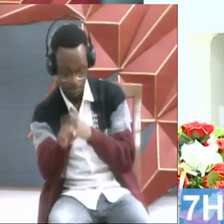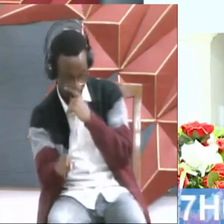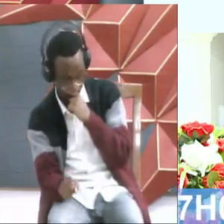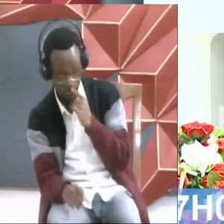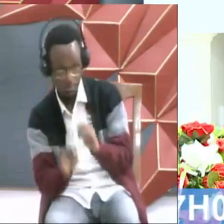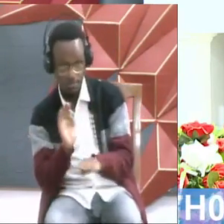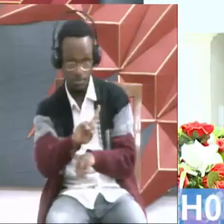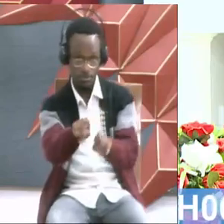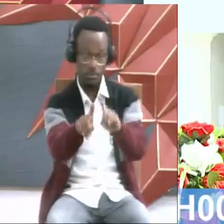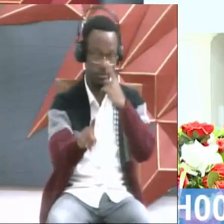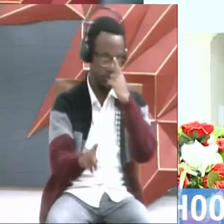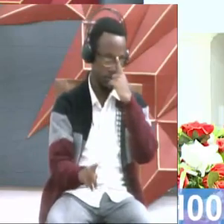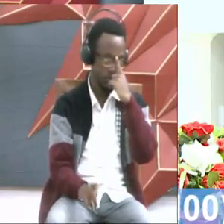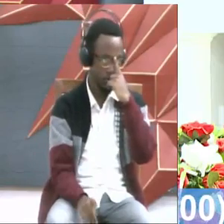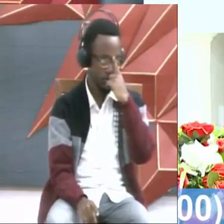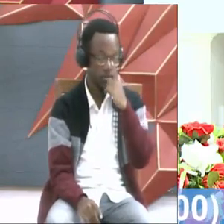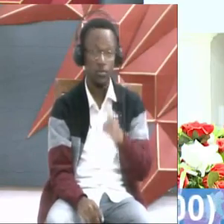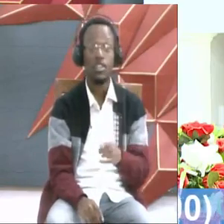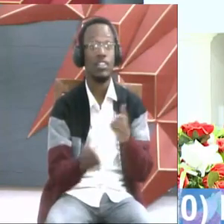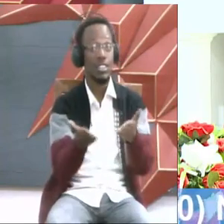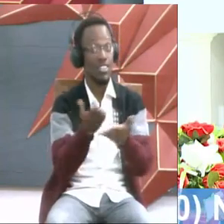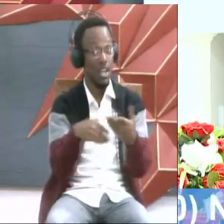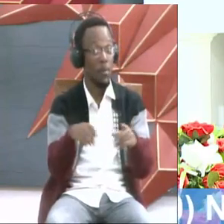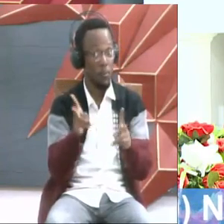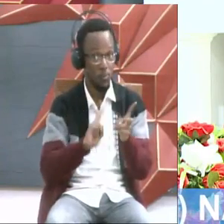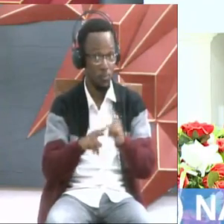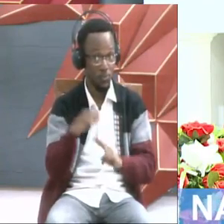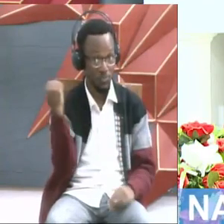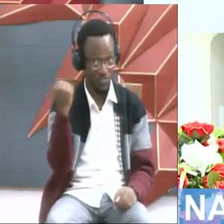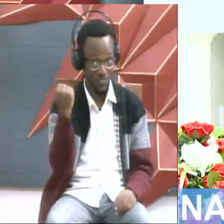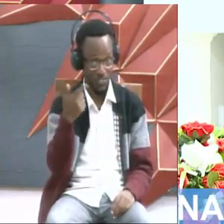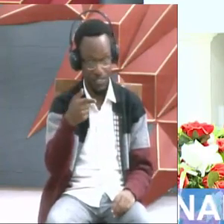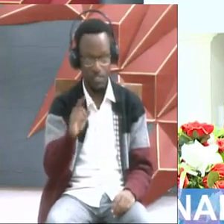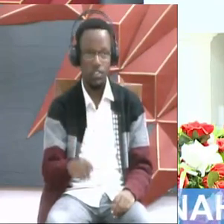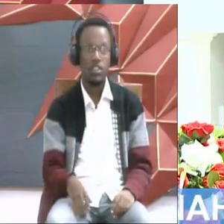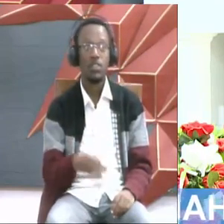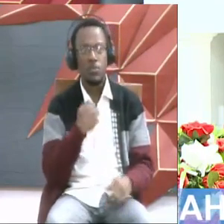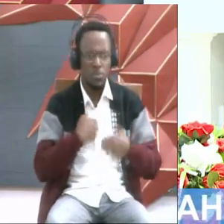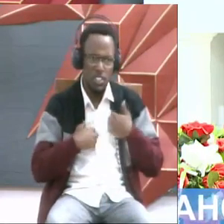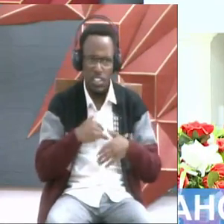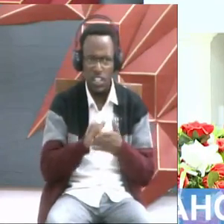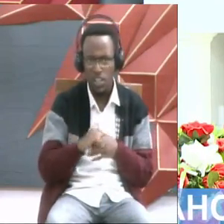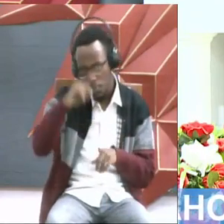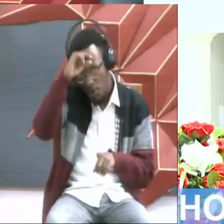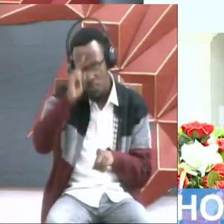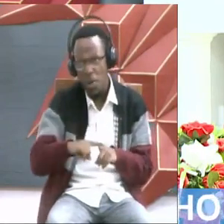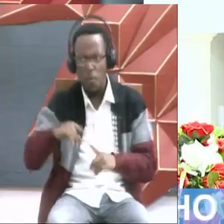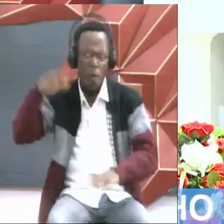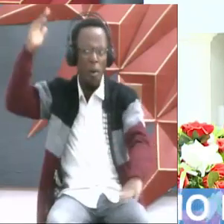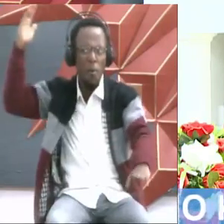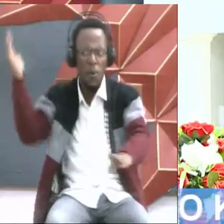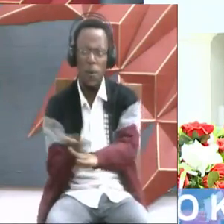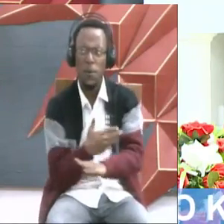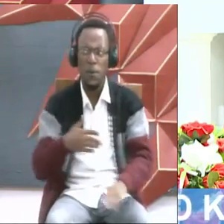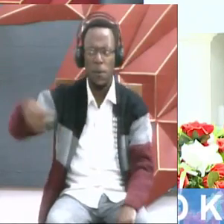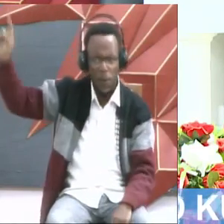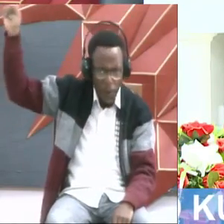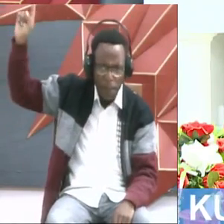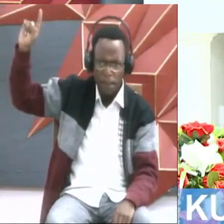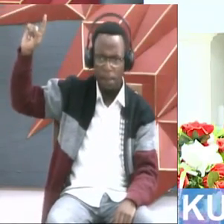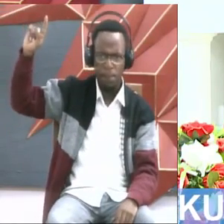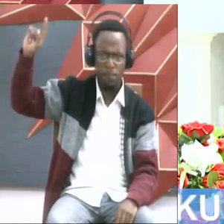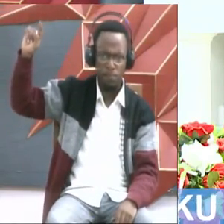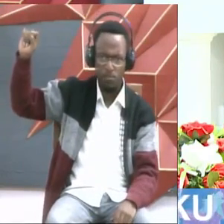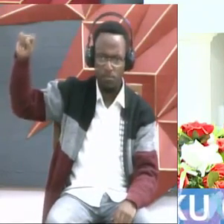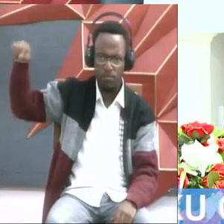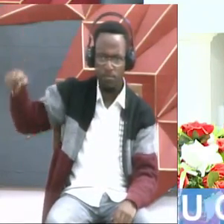abantu bakaze bipfuza ko abafrere bamwe bo kwirukanwa qui désire que certains